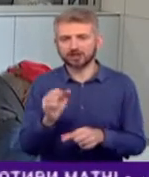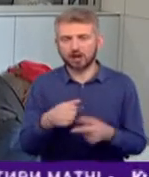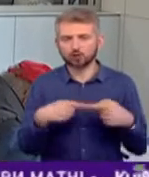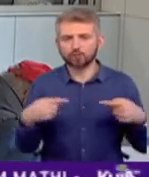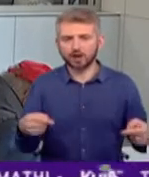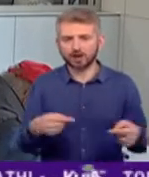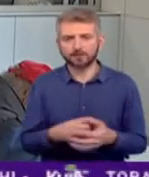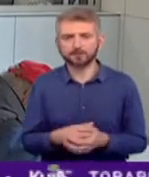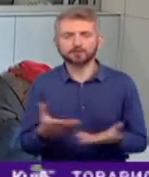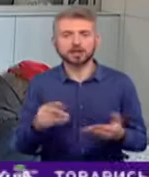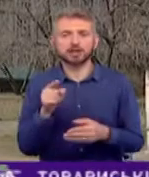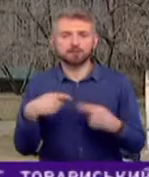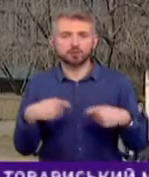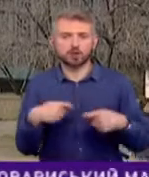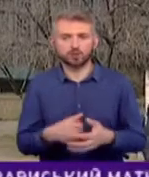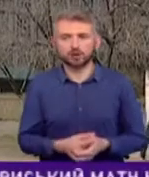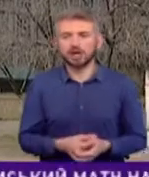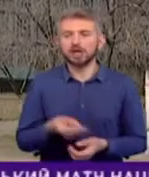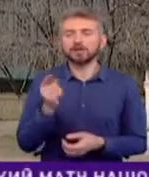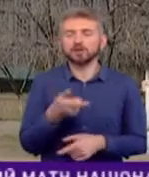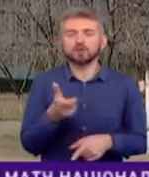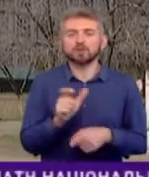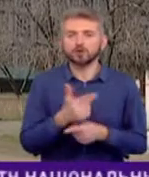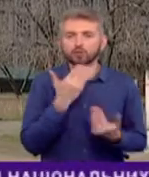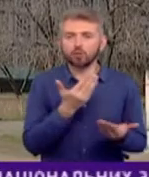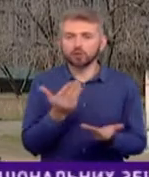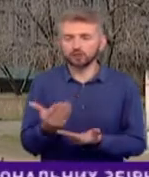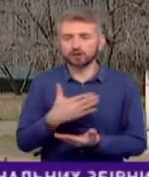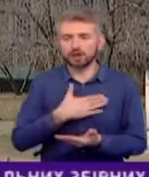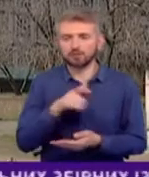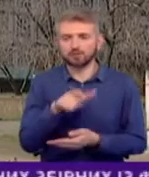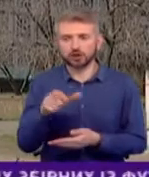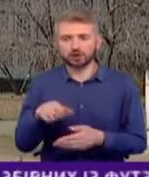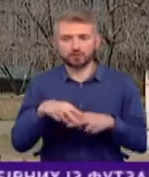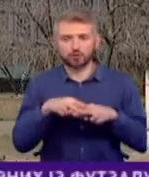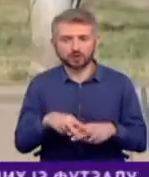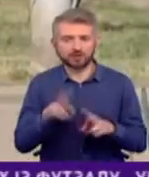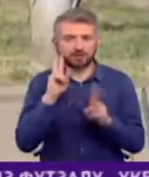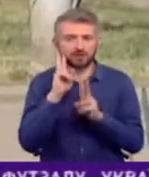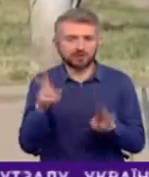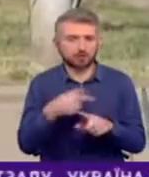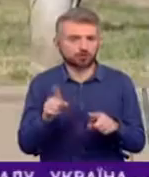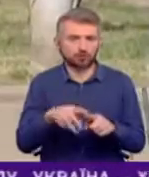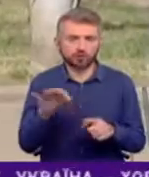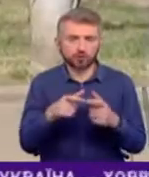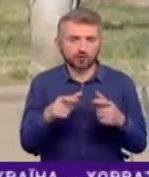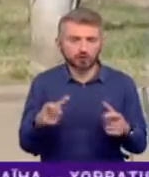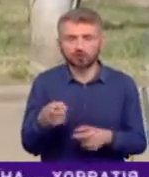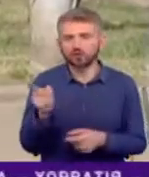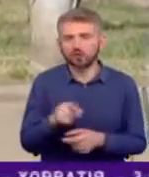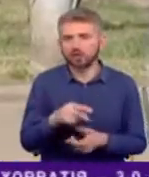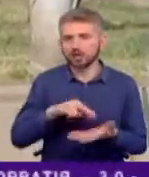товари, які там продаються. Втім, більшість опитаних нами мешканців столиці не знають цього про картку, тож